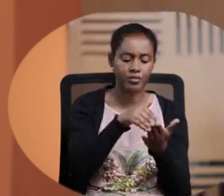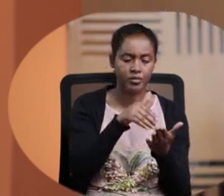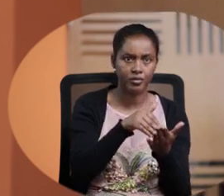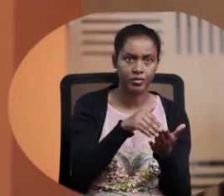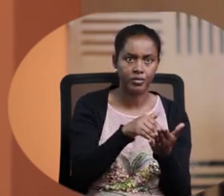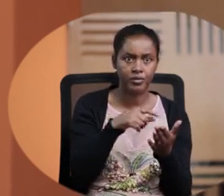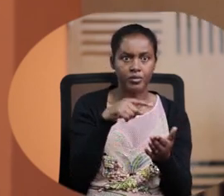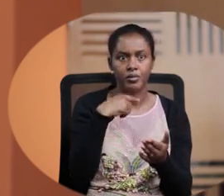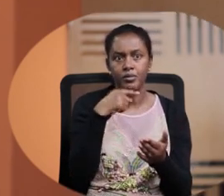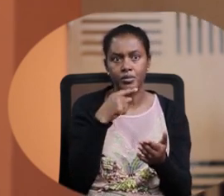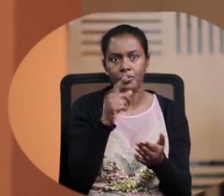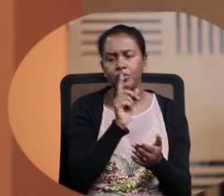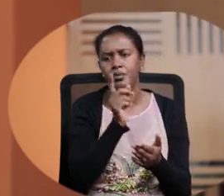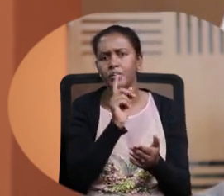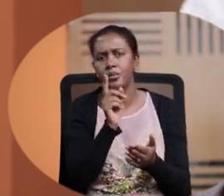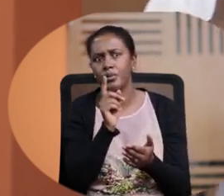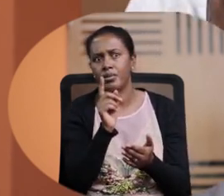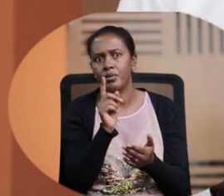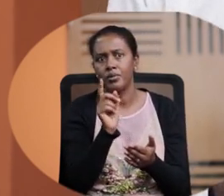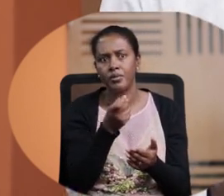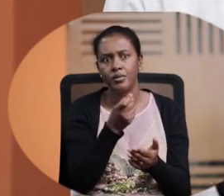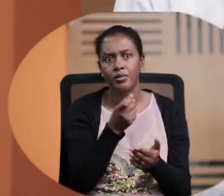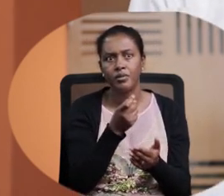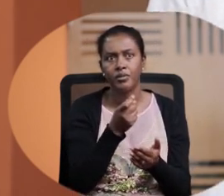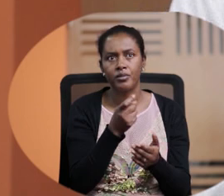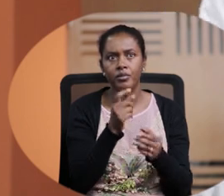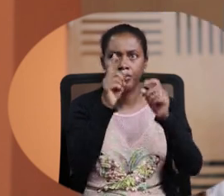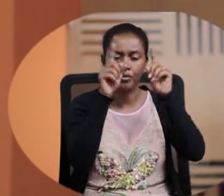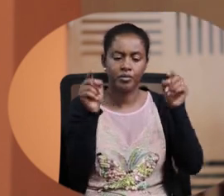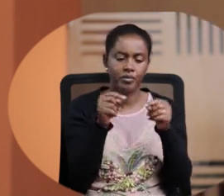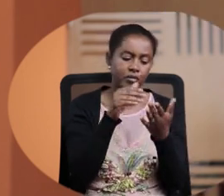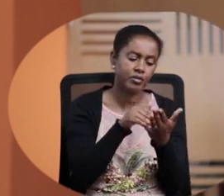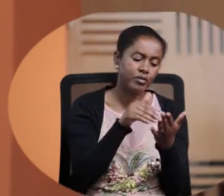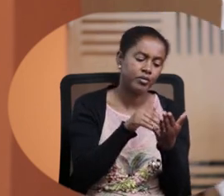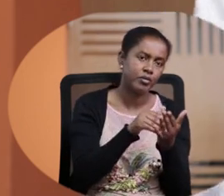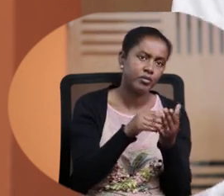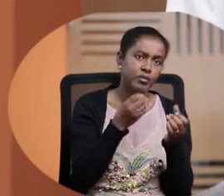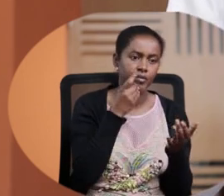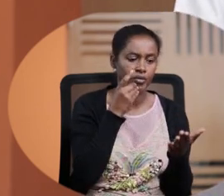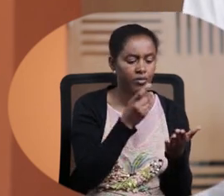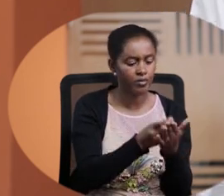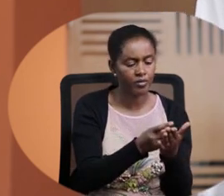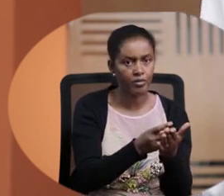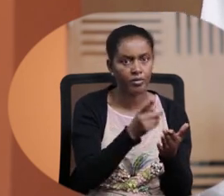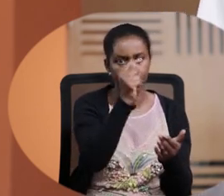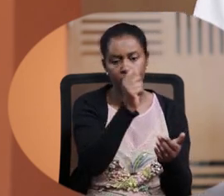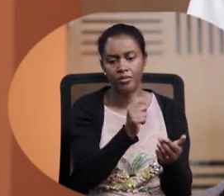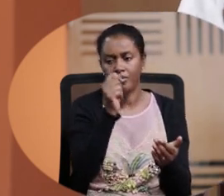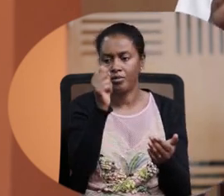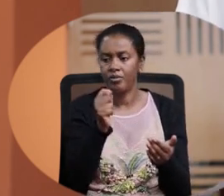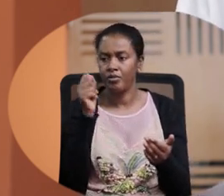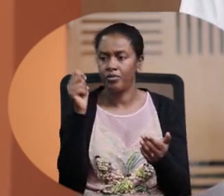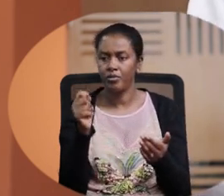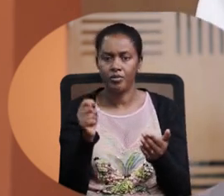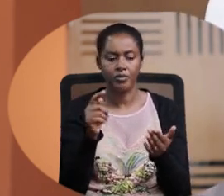dedeb insa yechun main gabate talio kan gabate dedeb insa yechunimo data wan talidan lakka